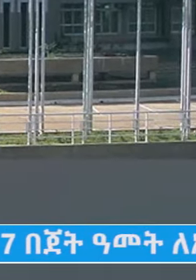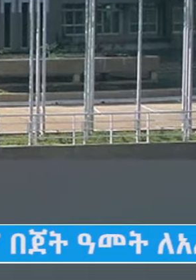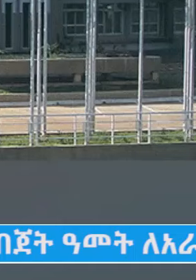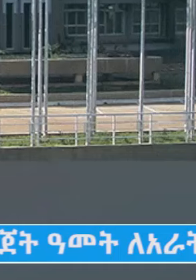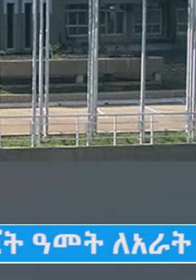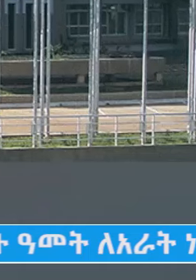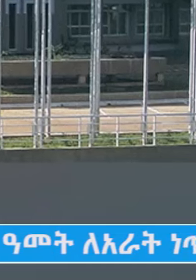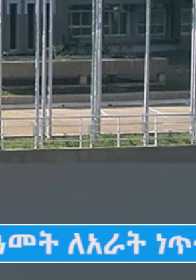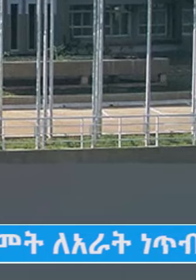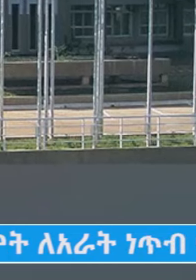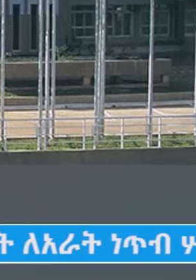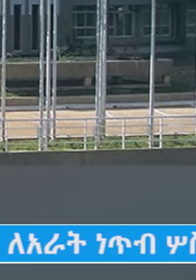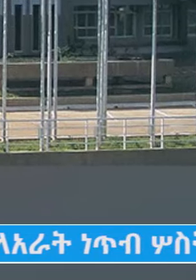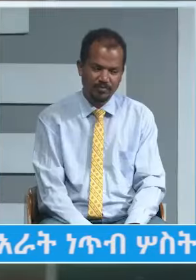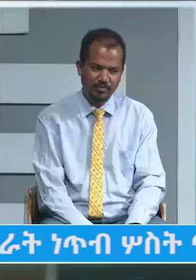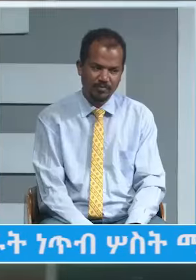ይጠበቃል።